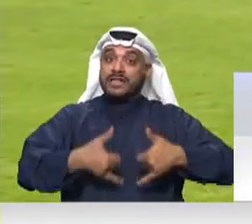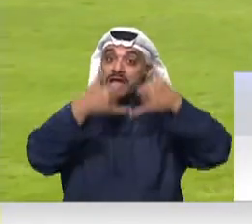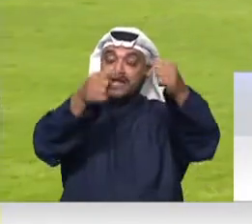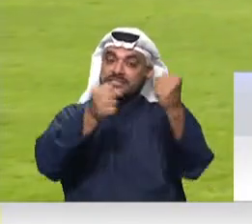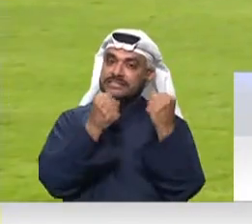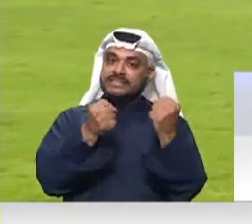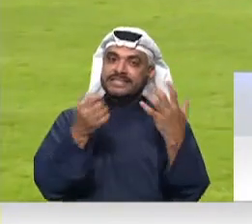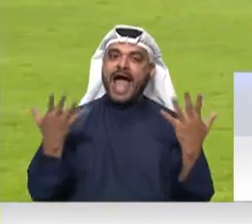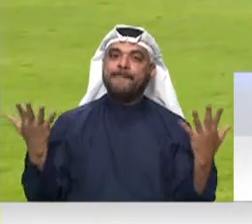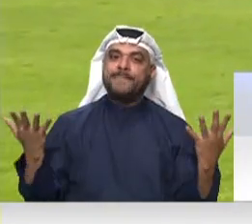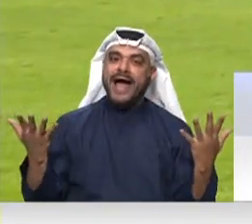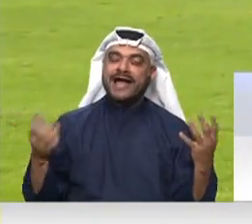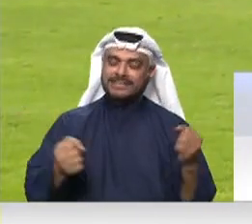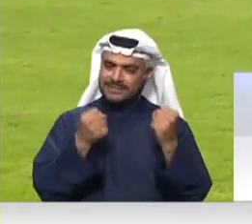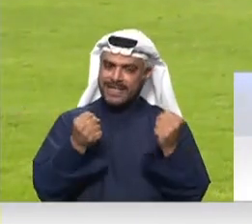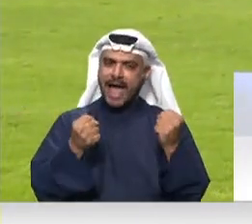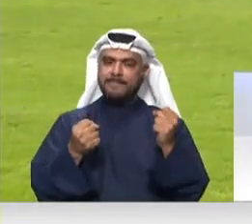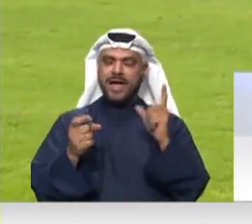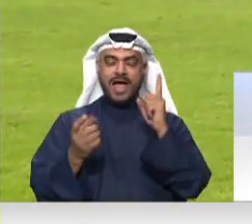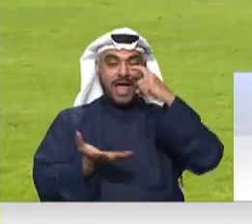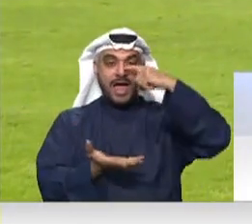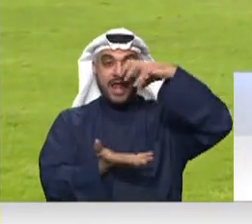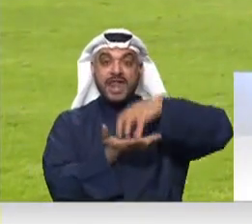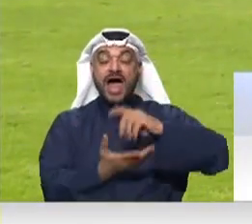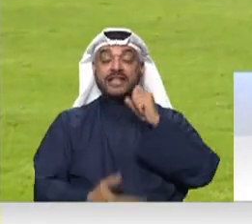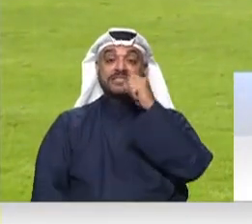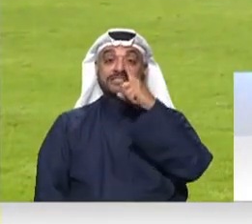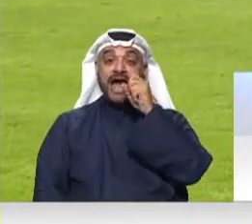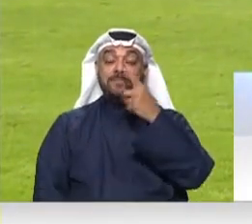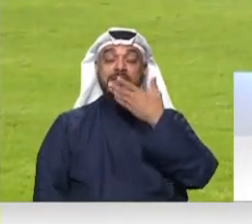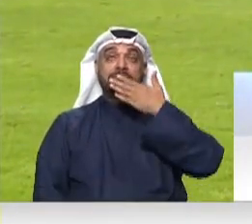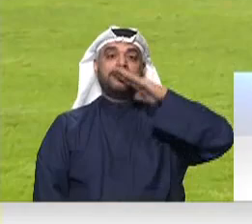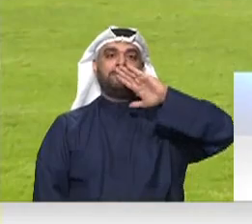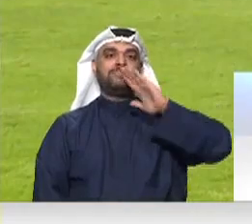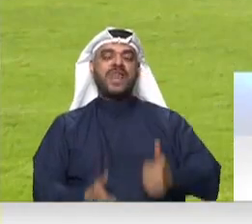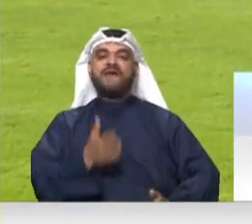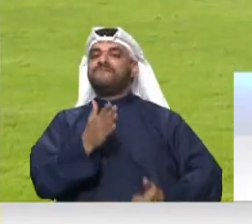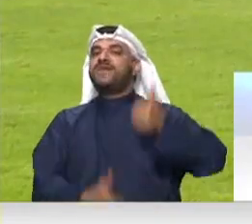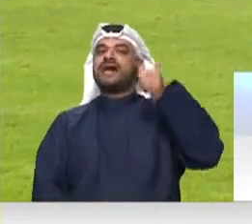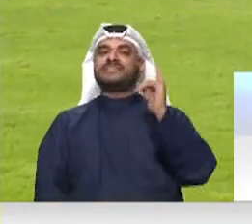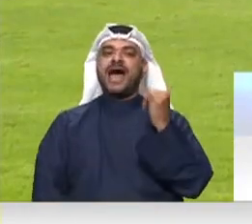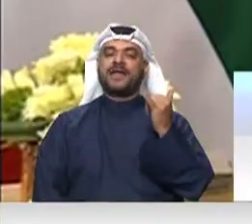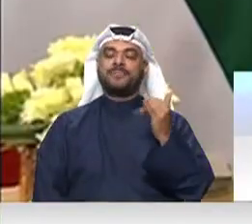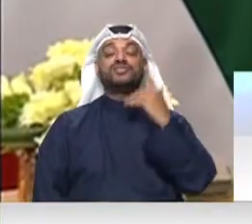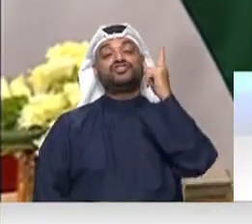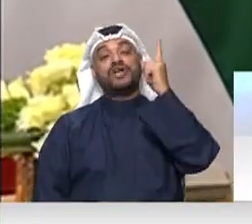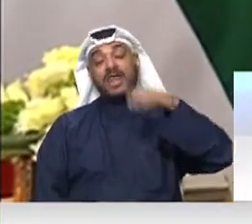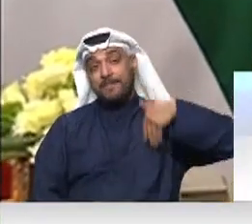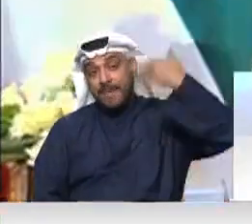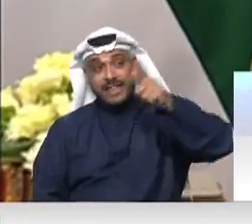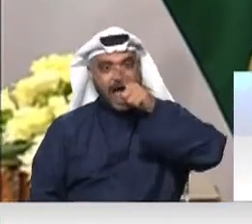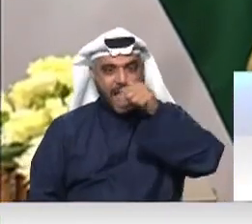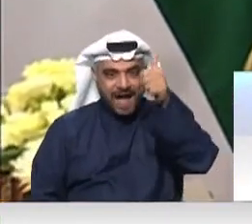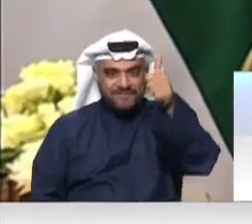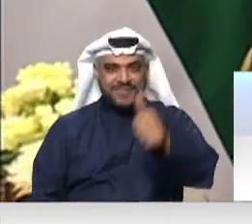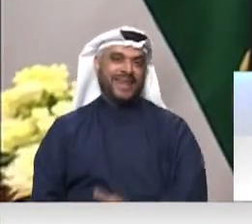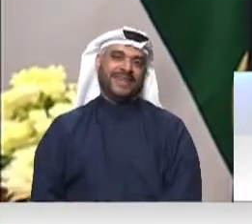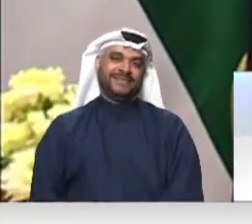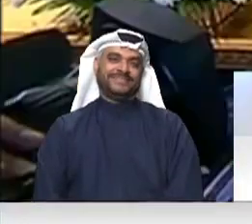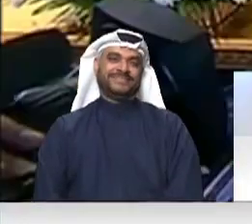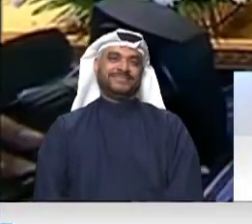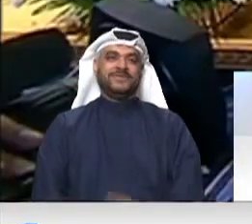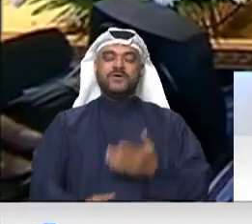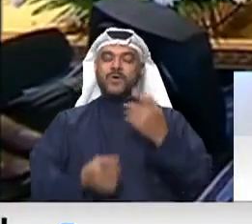دائما خاصه مع فريق محترم زي نادي السلميه، الحمد لله قدرنا ان احنا نحقق البطوله، وان شاء الله القادم افضل باذن الله. إذن العربي يقنع